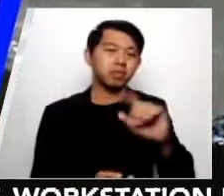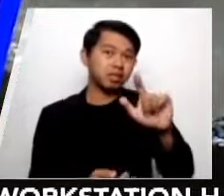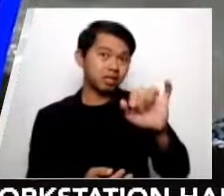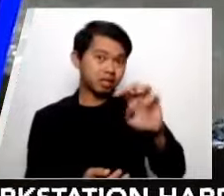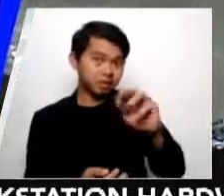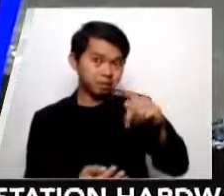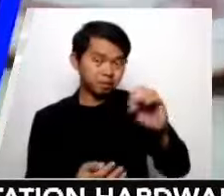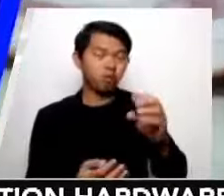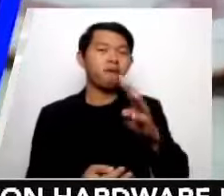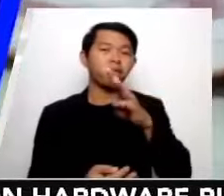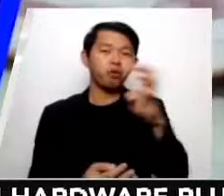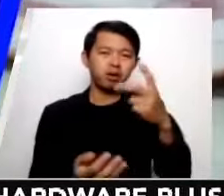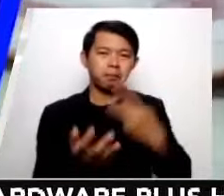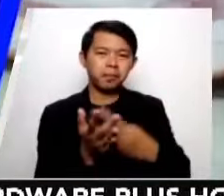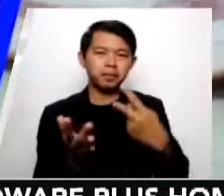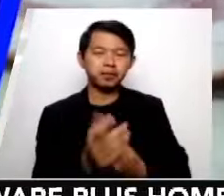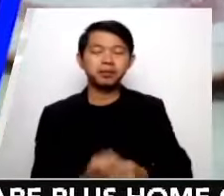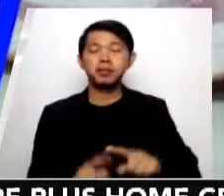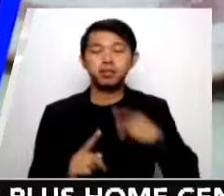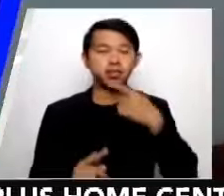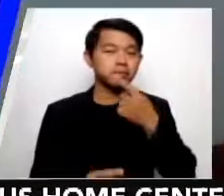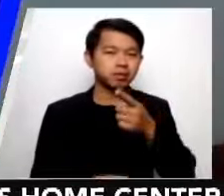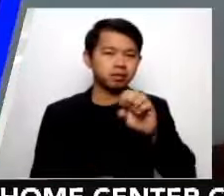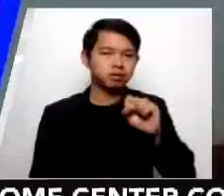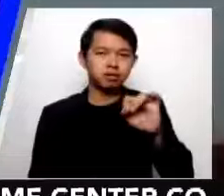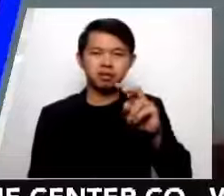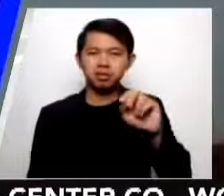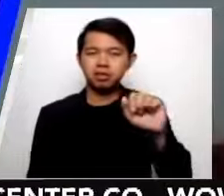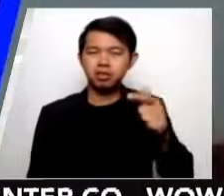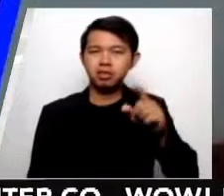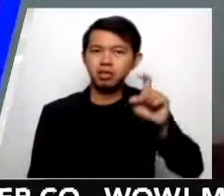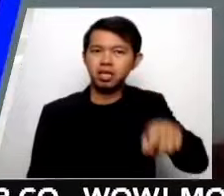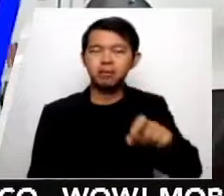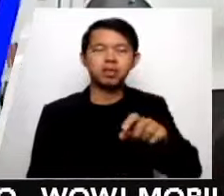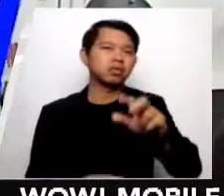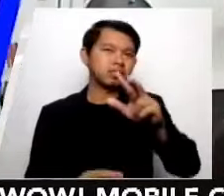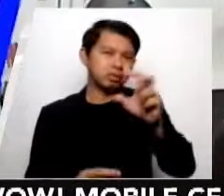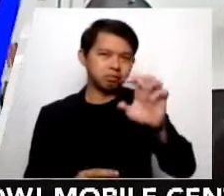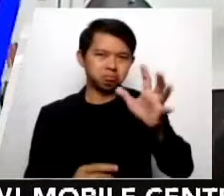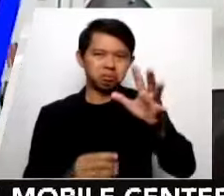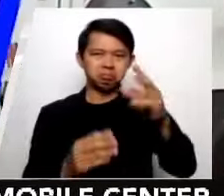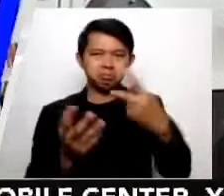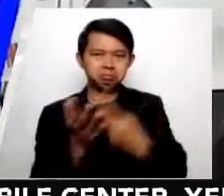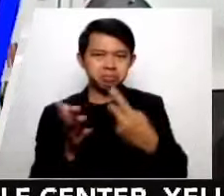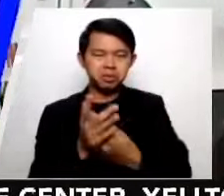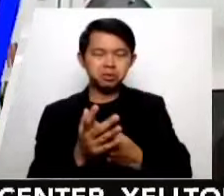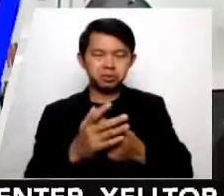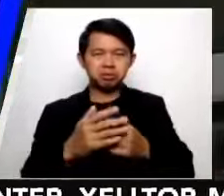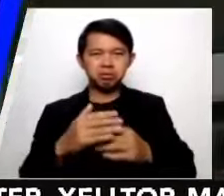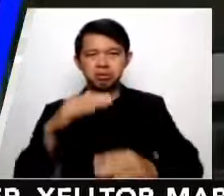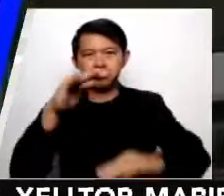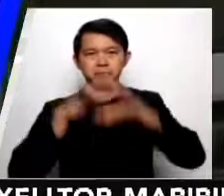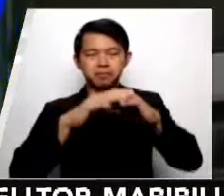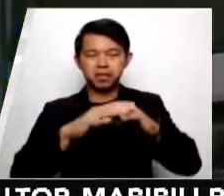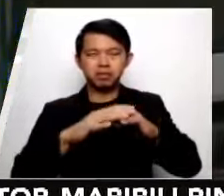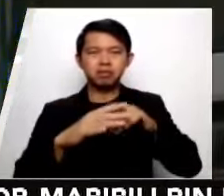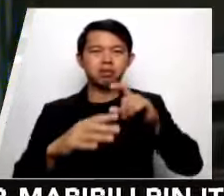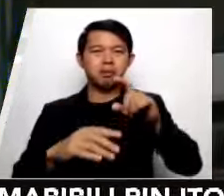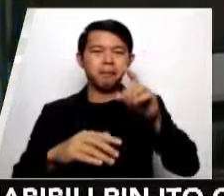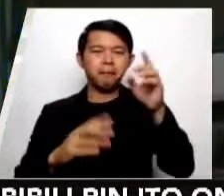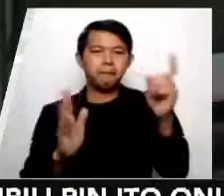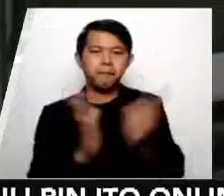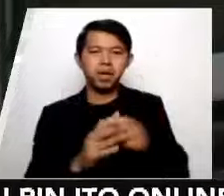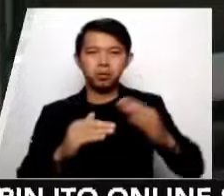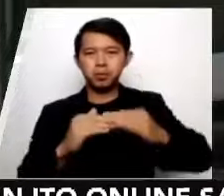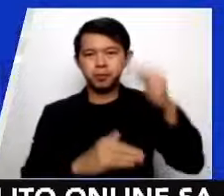ng SINAG, hindi dapat tumagpas sa 350 pesos ang kilo ng baboy. Sinusubukan ng GMA Integrated News na makuha ang panig ng